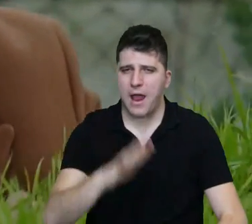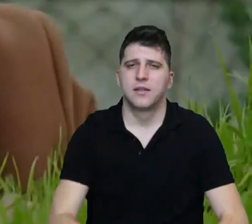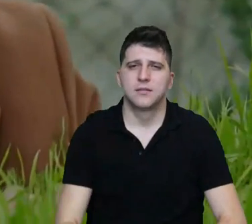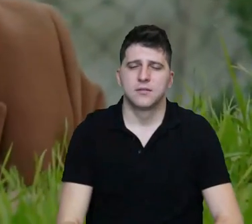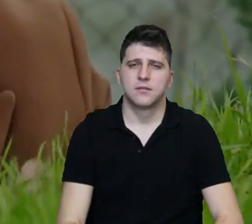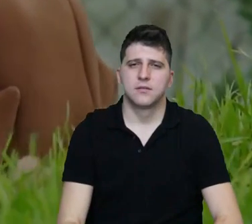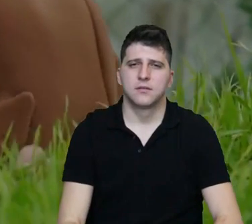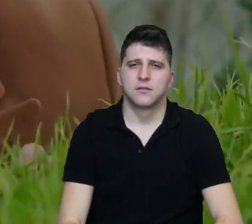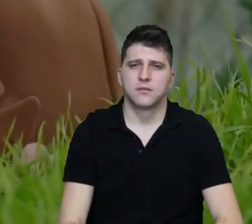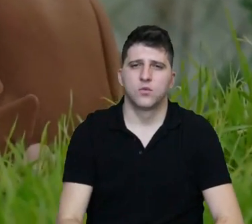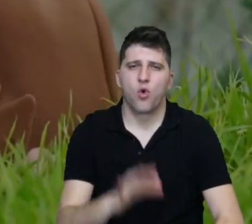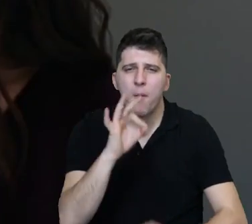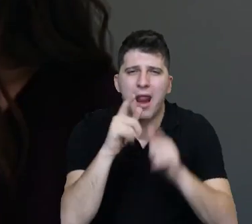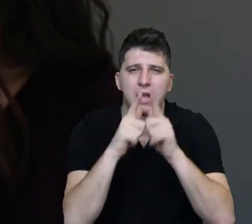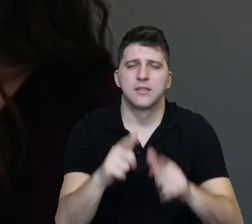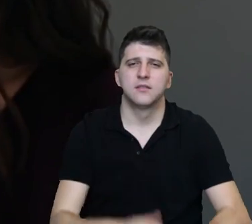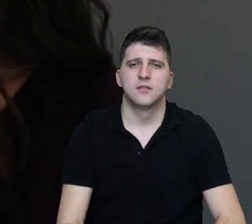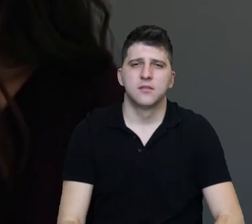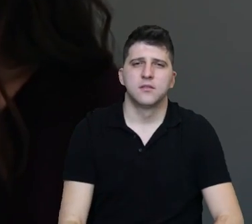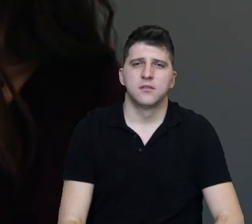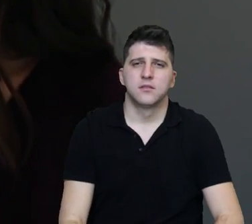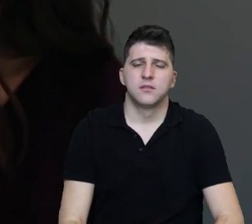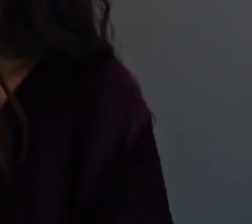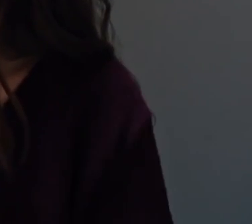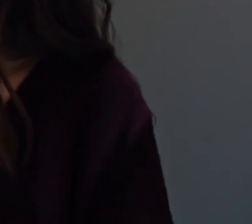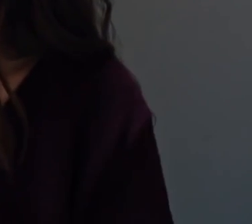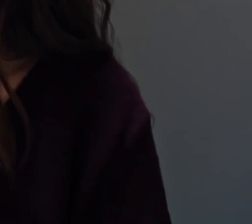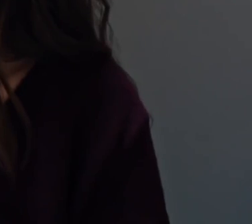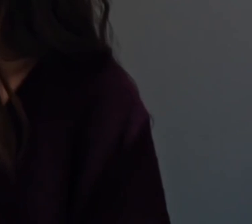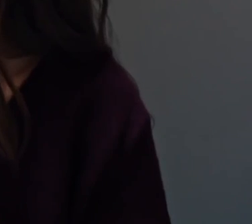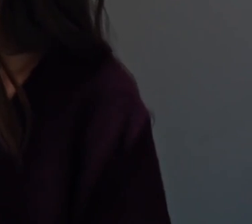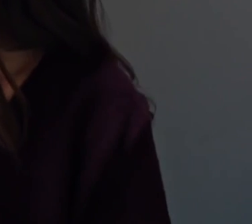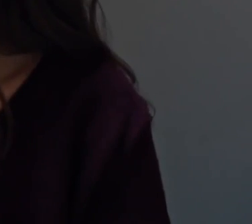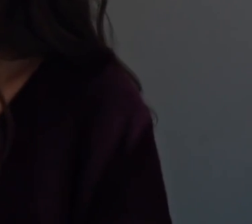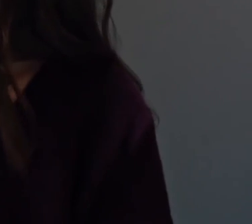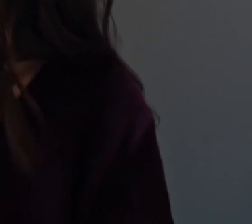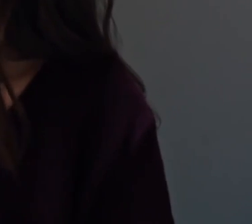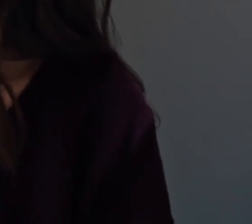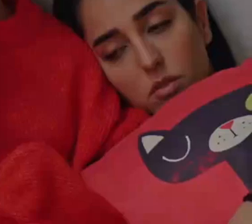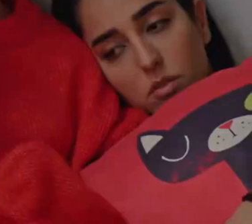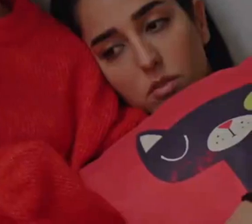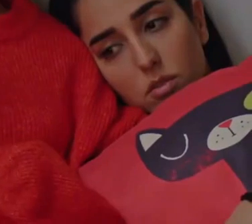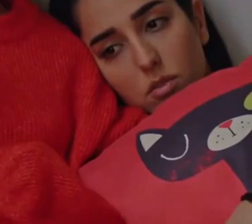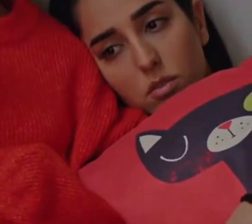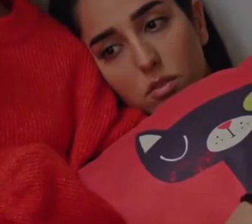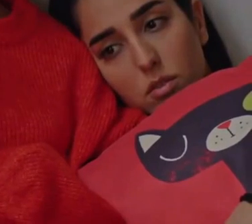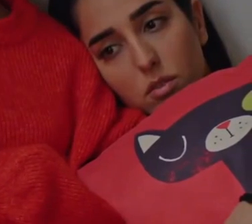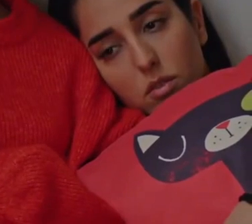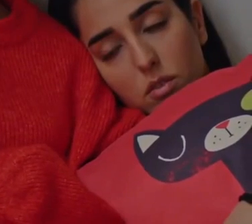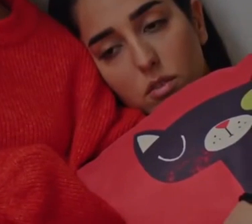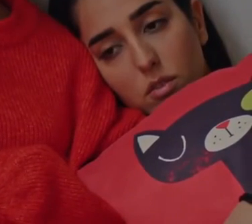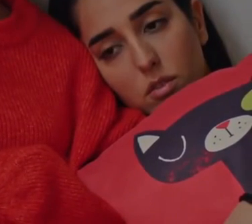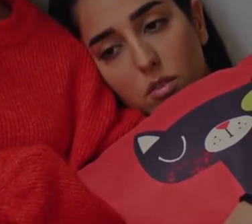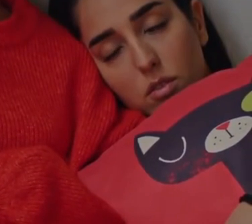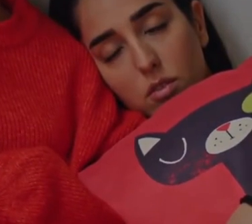Ha? Mübarek! Aysu pencere önündeki yatağa oturmuş kendi kendine bir şeyler mırıldanıyor. Kardeşleri